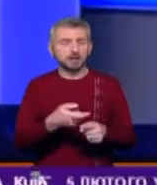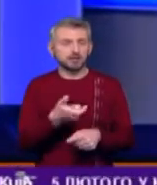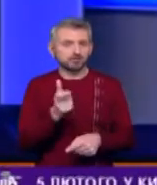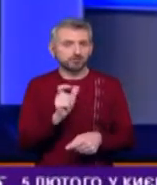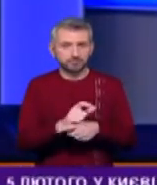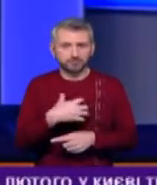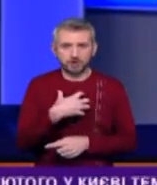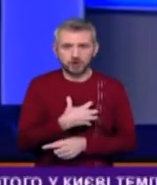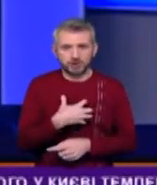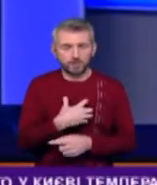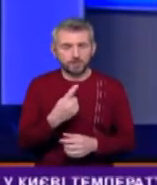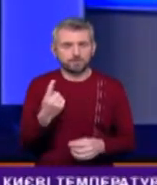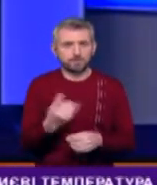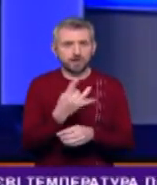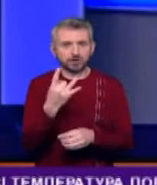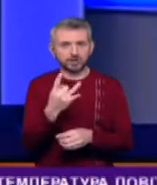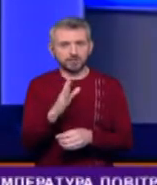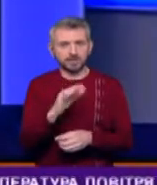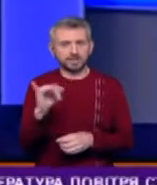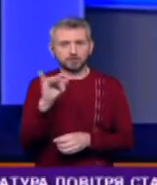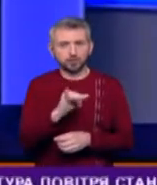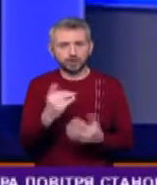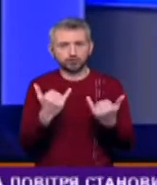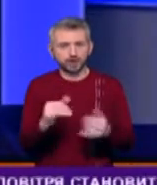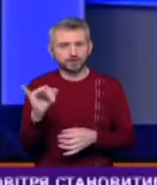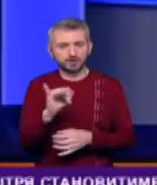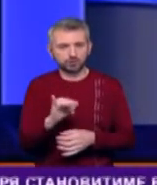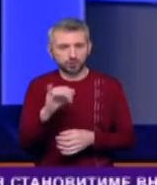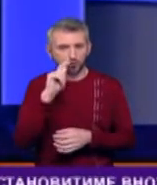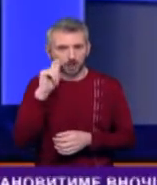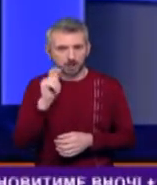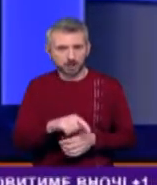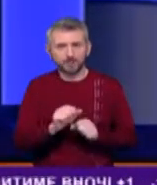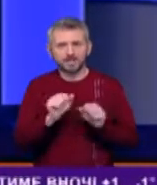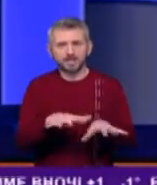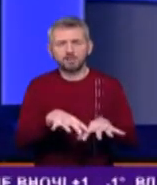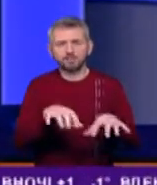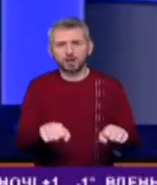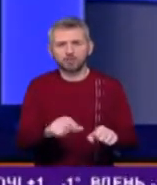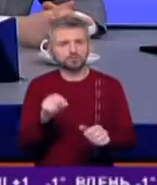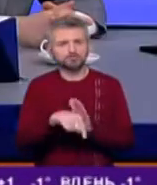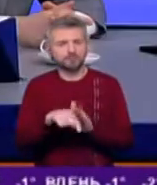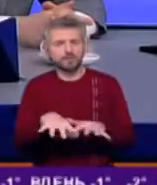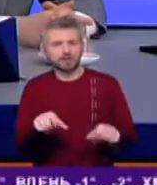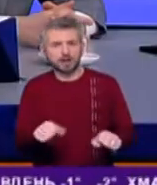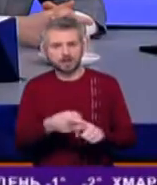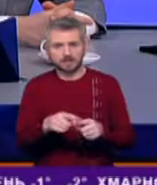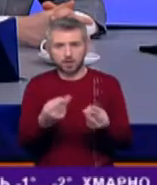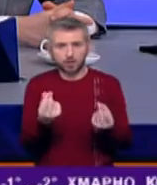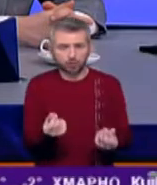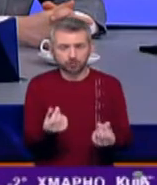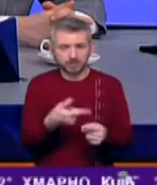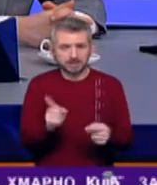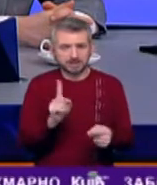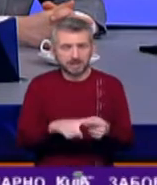річ. Вперше в історії, в сучасній історії України віддали владу. А що таке влада? Це грошові потоки.